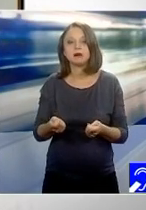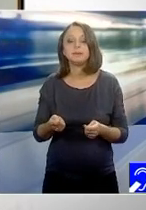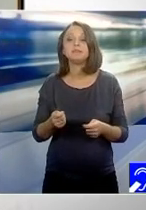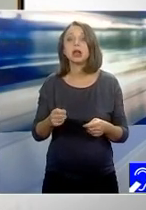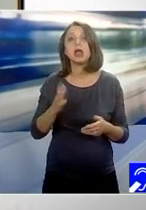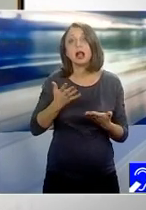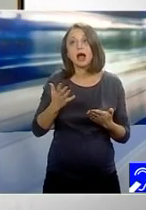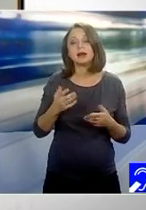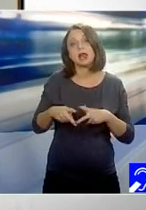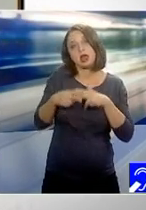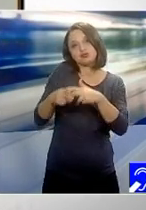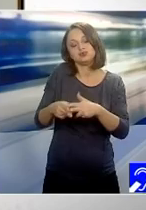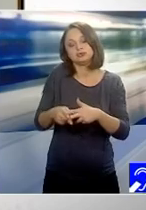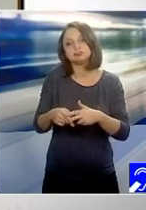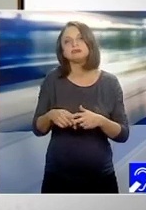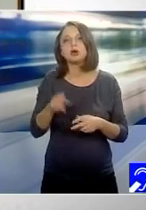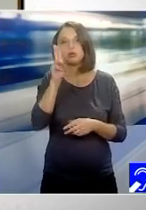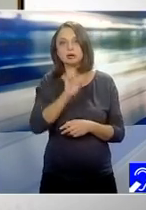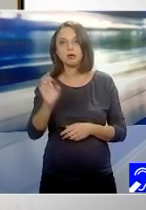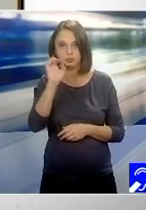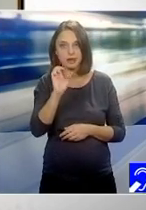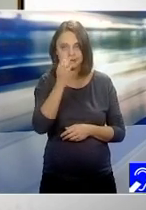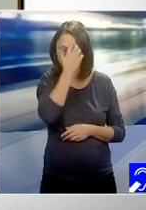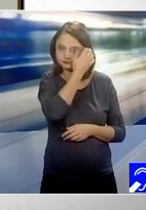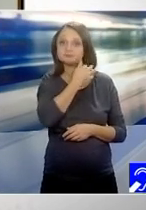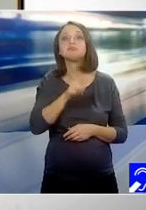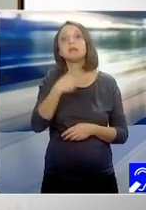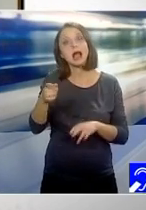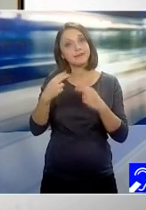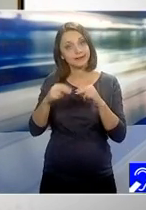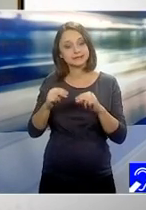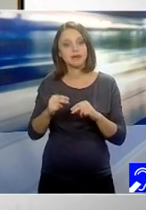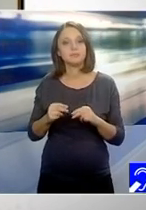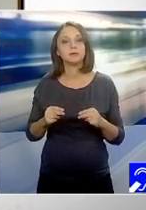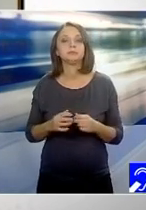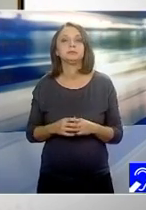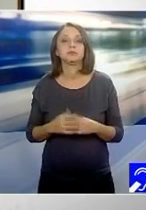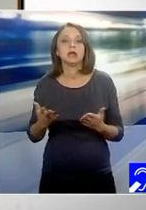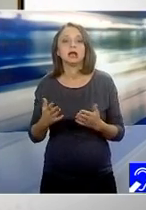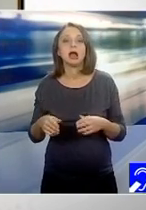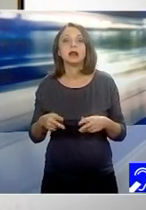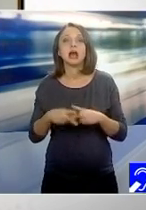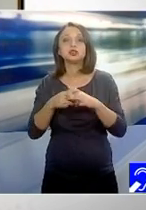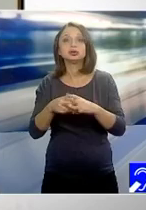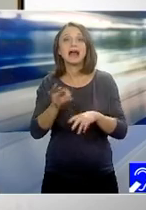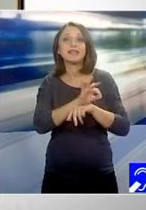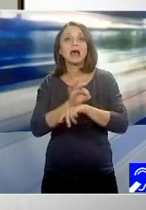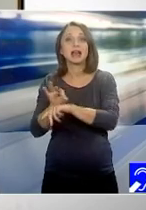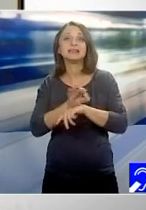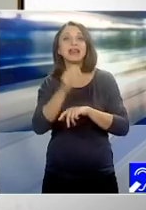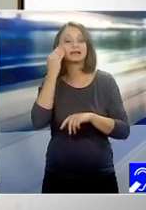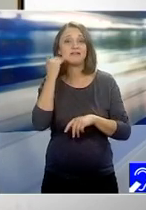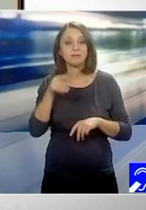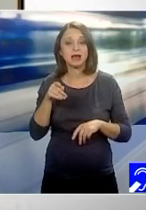Europeană. Și o altă situație care a ajutat-o pe arhitecta despre care vorbim este că în